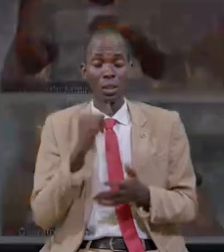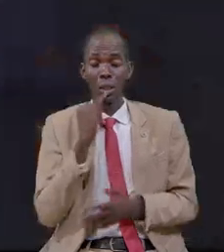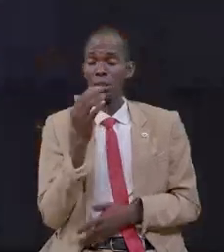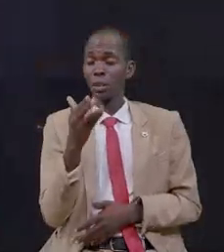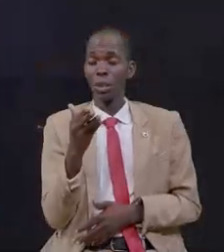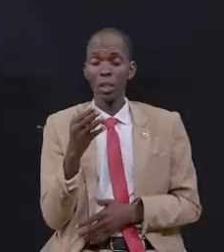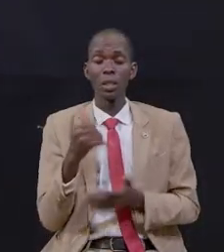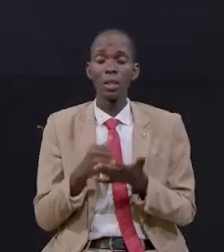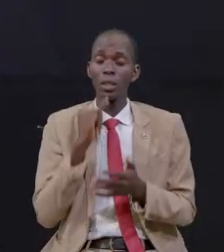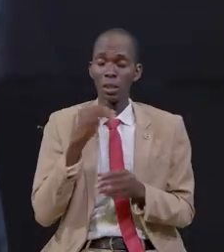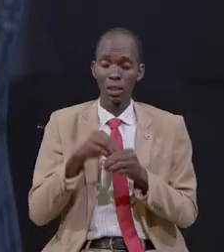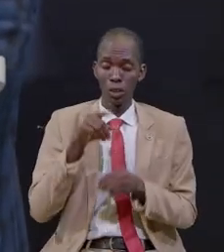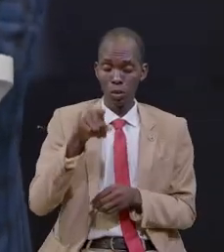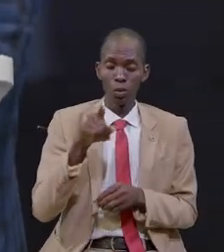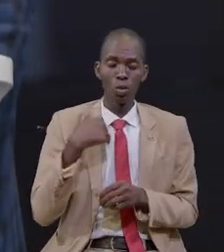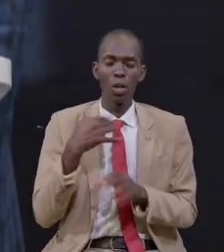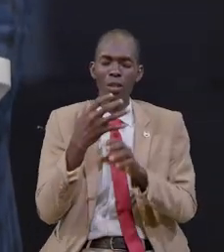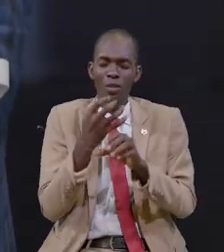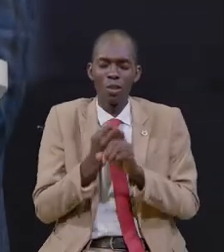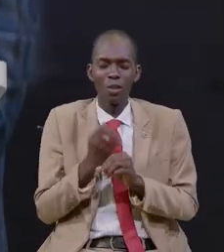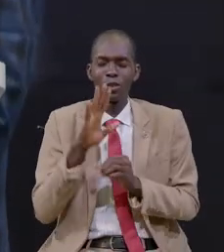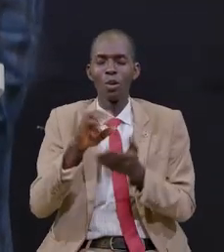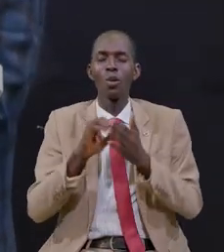C'est là, tu as reçu